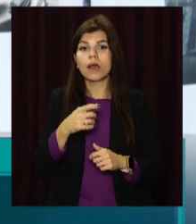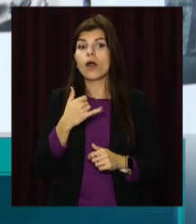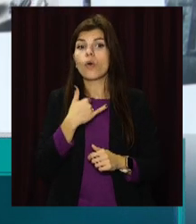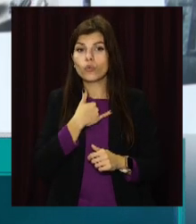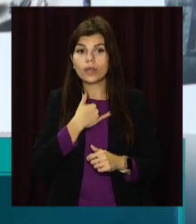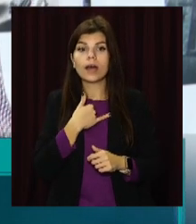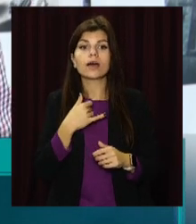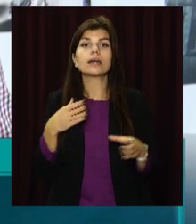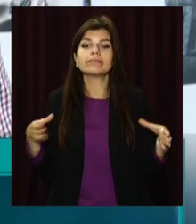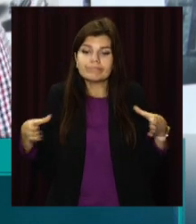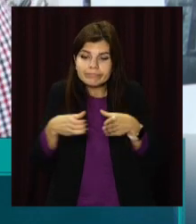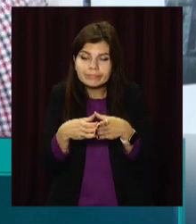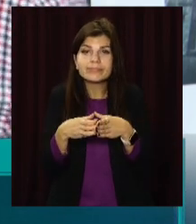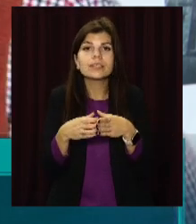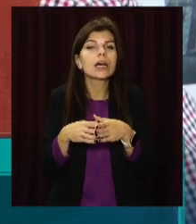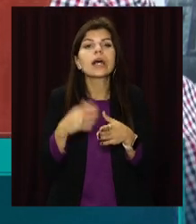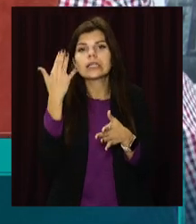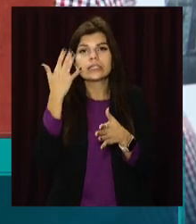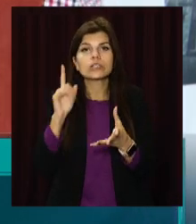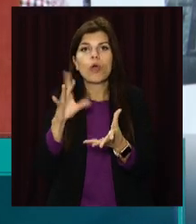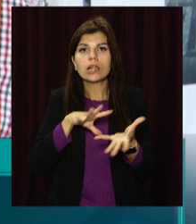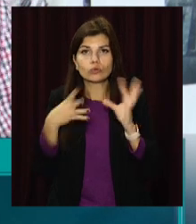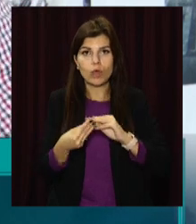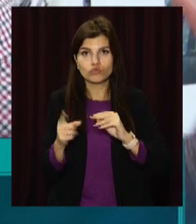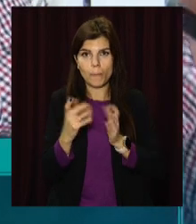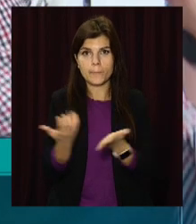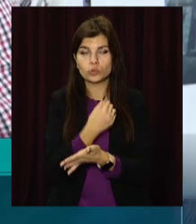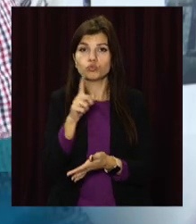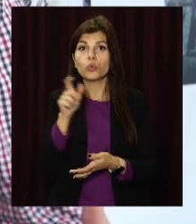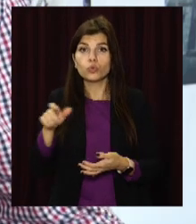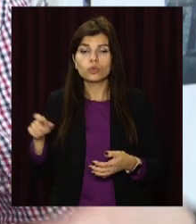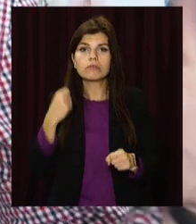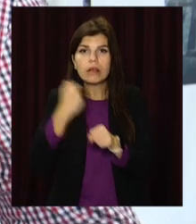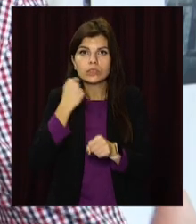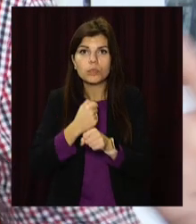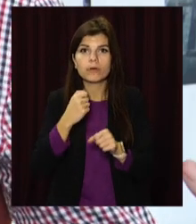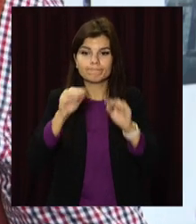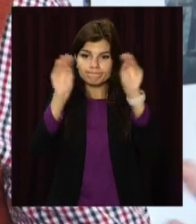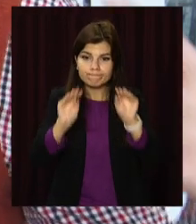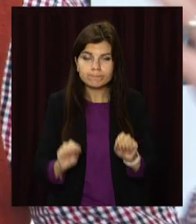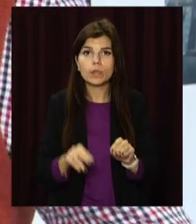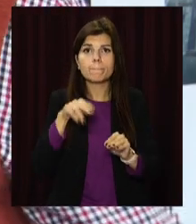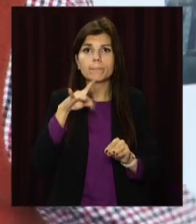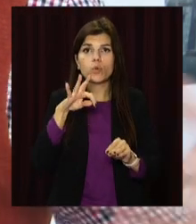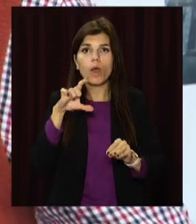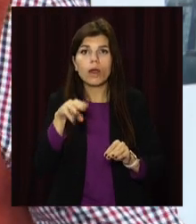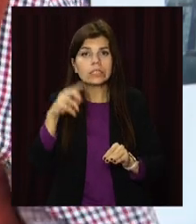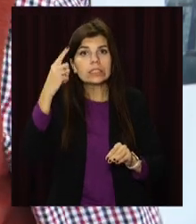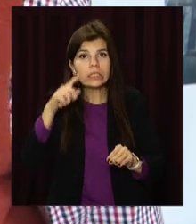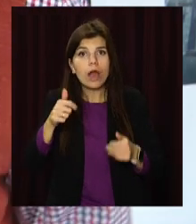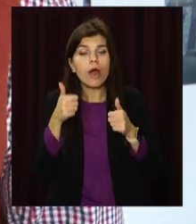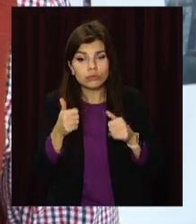Цель нашого інкубатора – це конкретний результат. Це щоб люди розробили проєкти, їх подали,